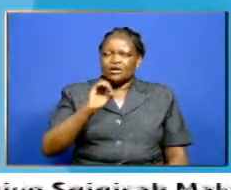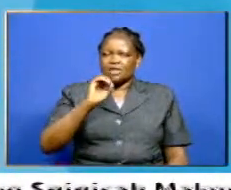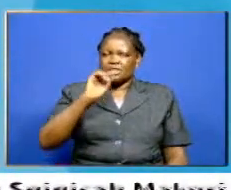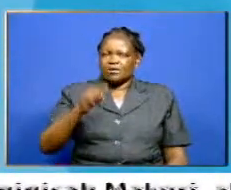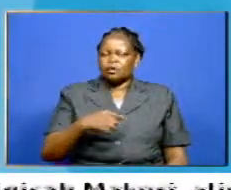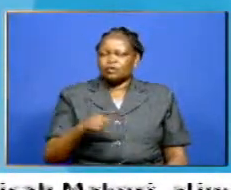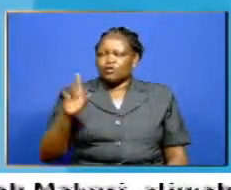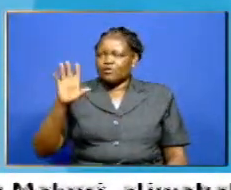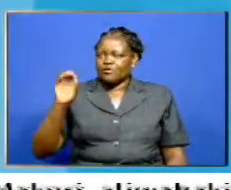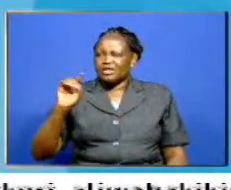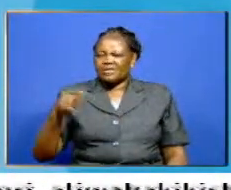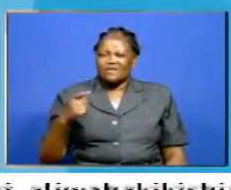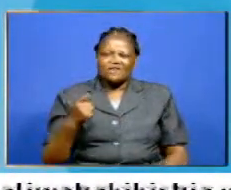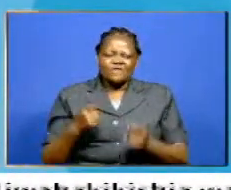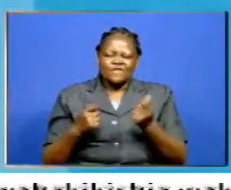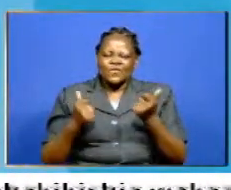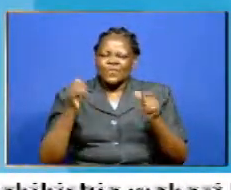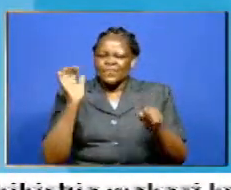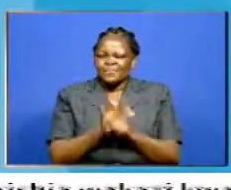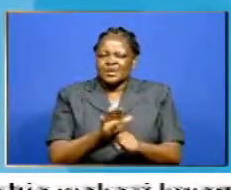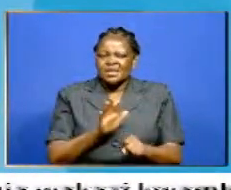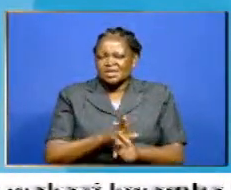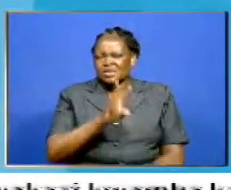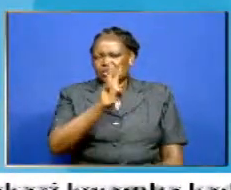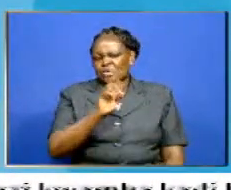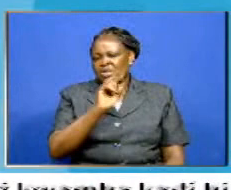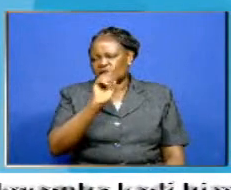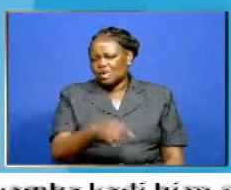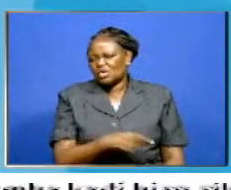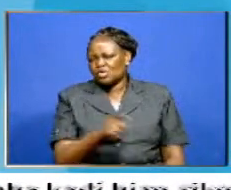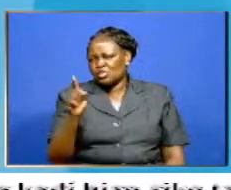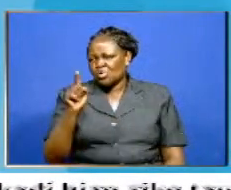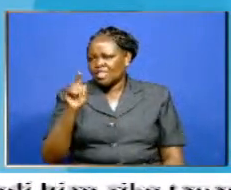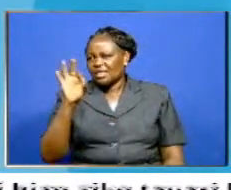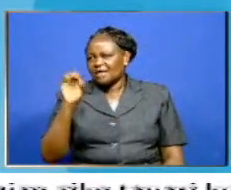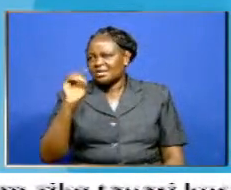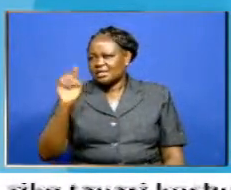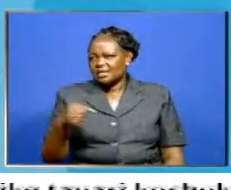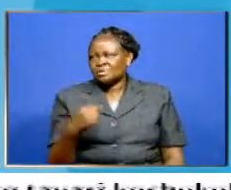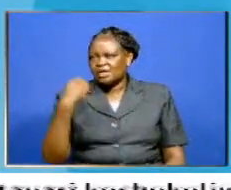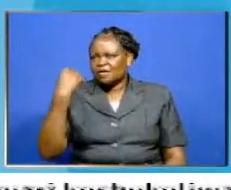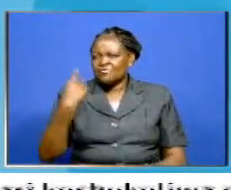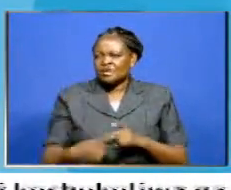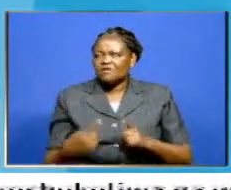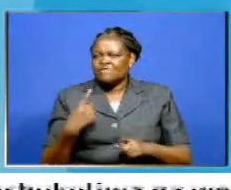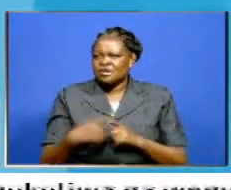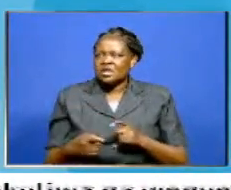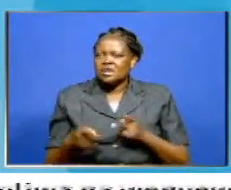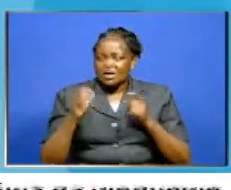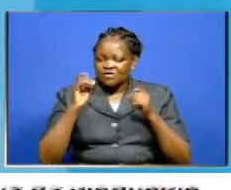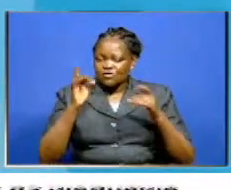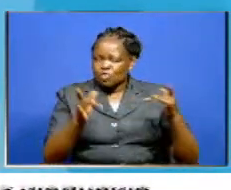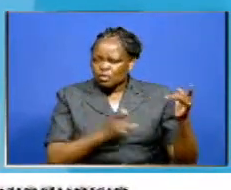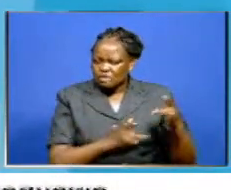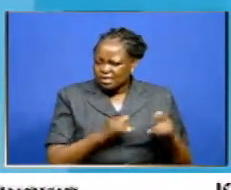ni wachache sana. Wengi wanapata kati ya 20,000 na 30,000 kwa mwaka. Ukiangalia zile